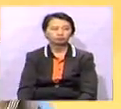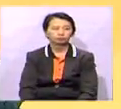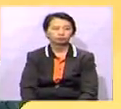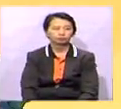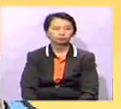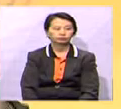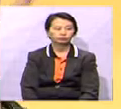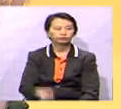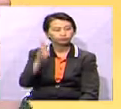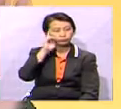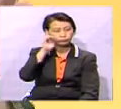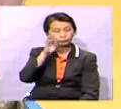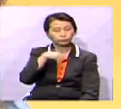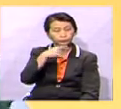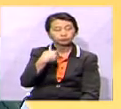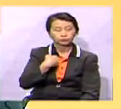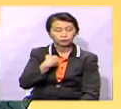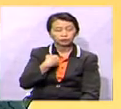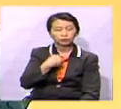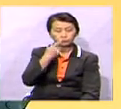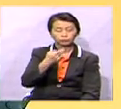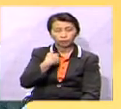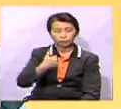Seperti yang saya sebut, kita akan pastikan ada win-win,